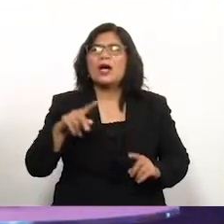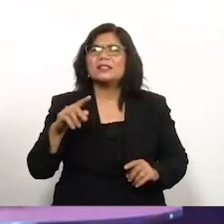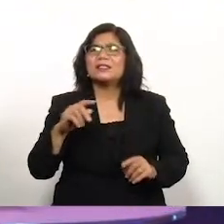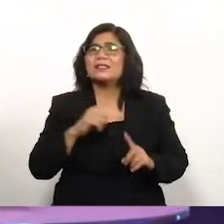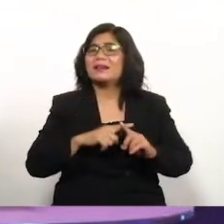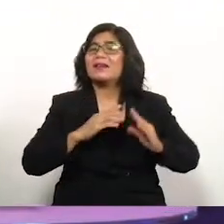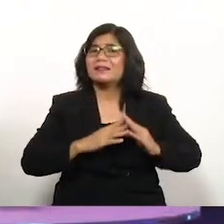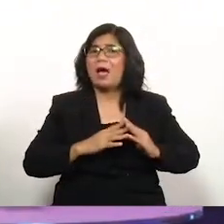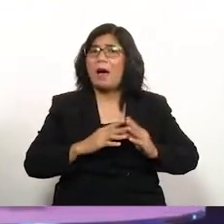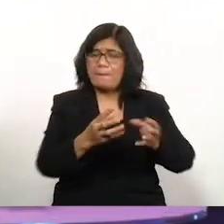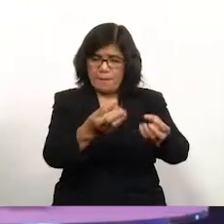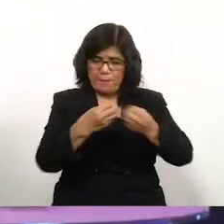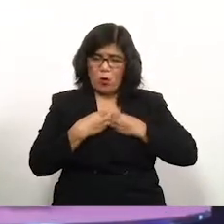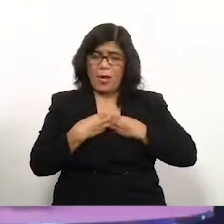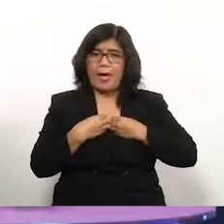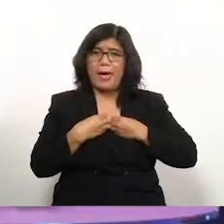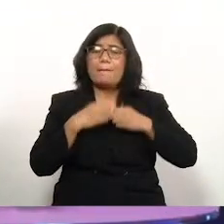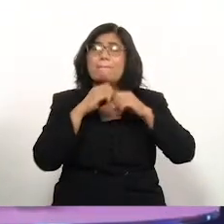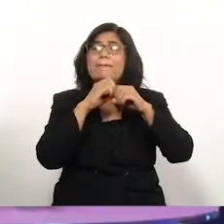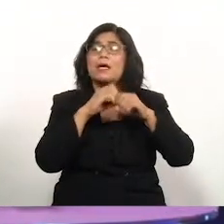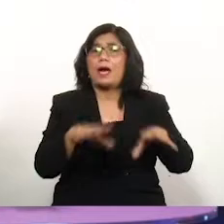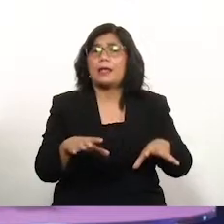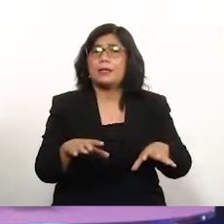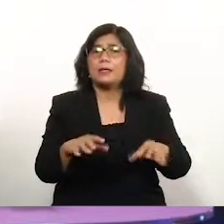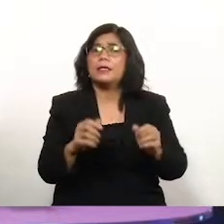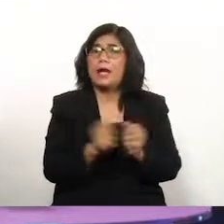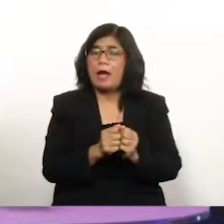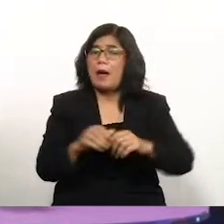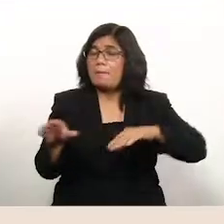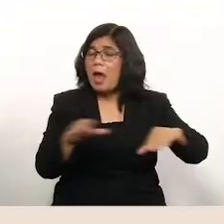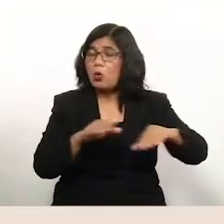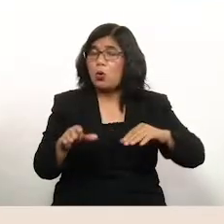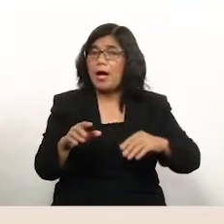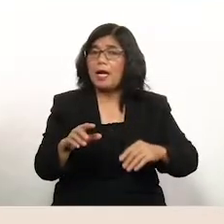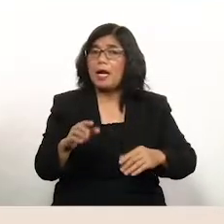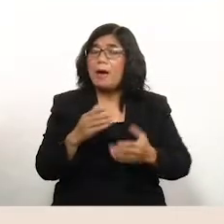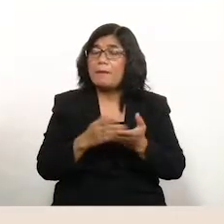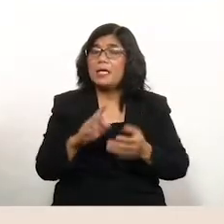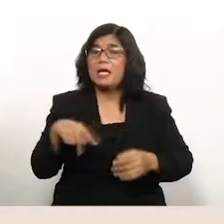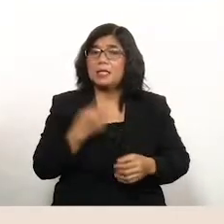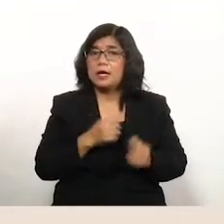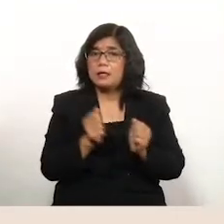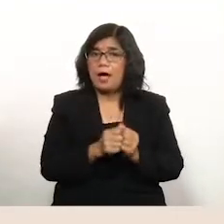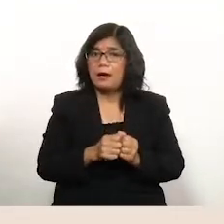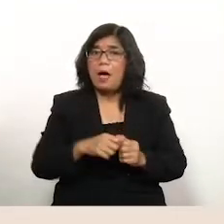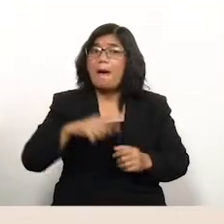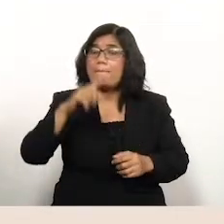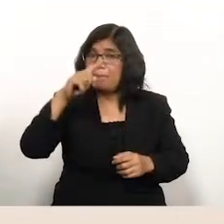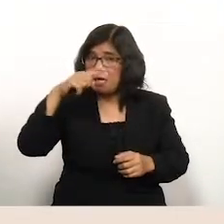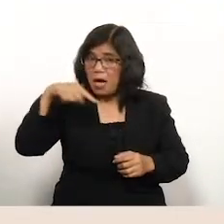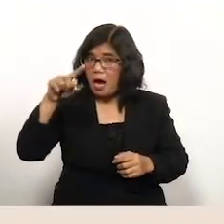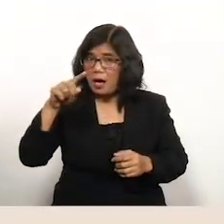berkat Hai dengan melakukan bagian kita yang benar-benar Hai seturut dengan kehendak Allah yang ketiga